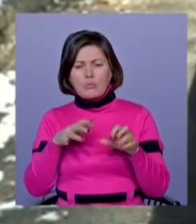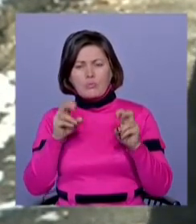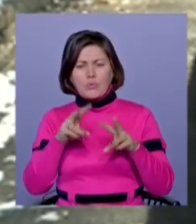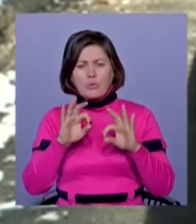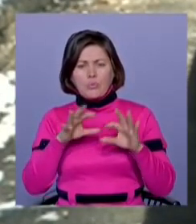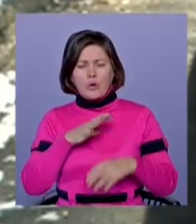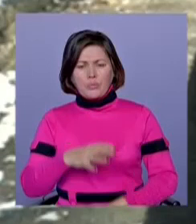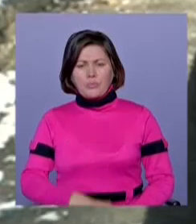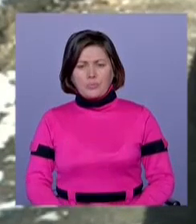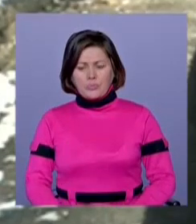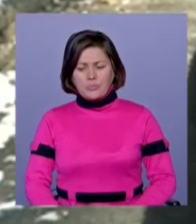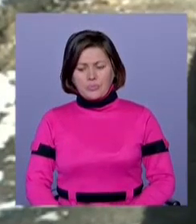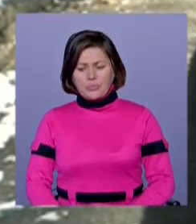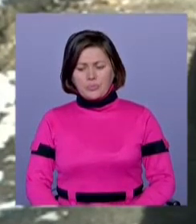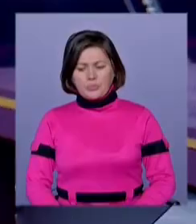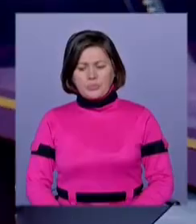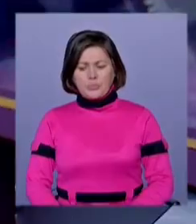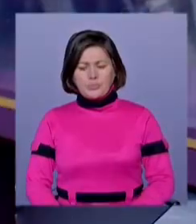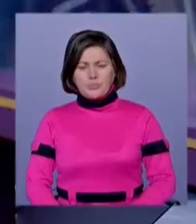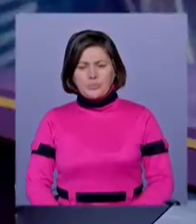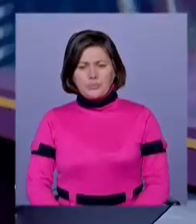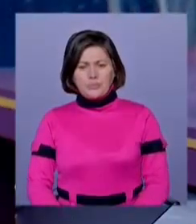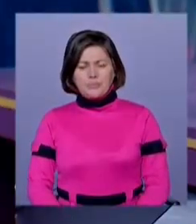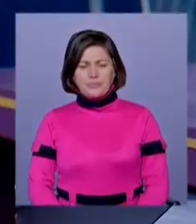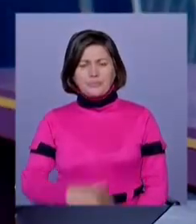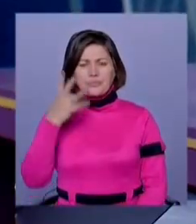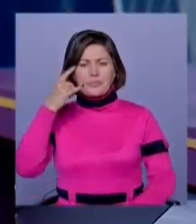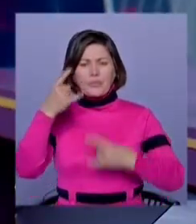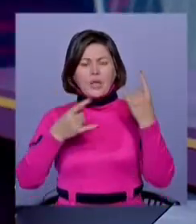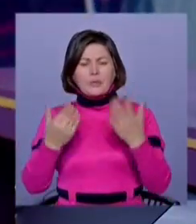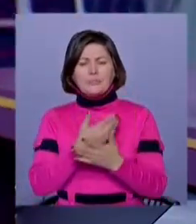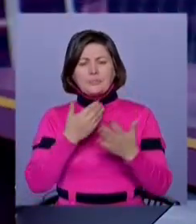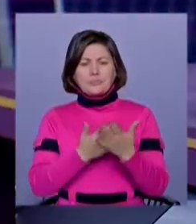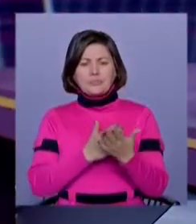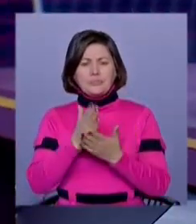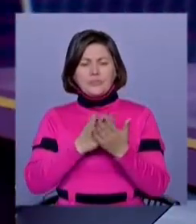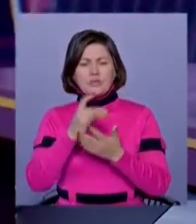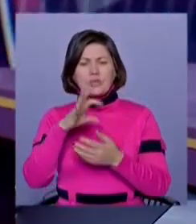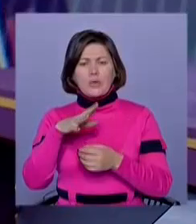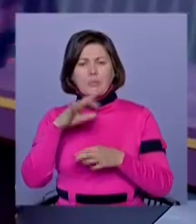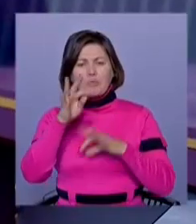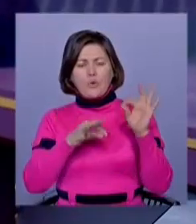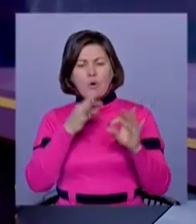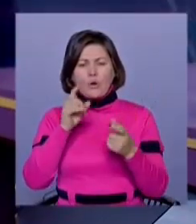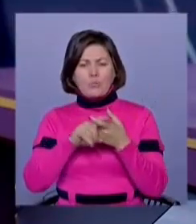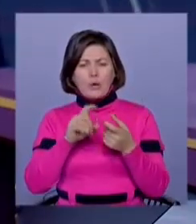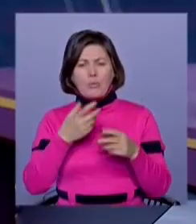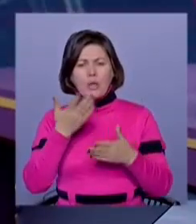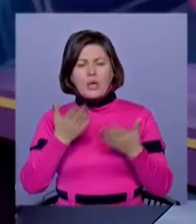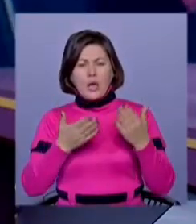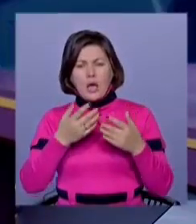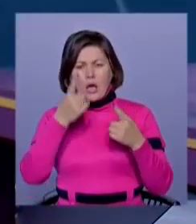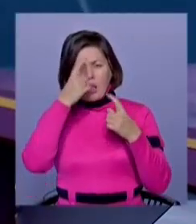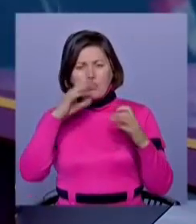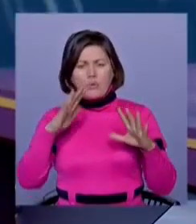Маржан, Якунжан Ашымжанов, Алматы телеарнасы. Алматы арнасы жаңалықтар қызметінің WhatsApp нөмірі тәулік бойында қосулы. Егер сіз қандай